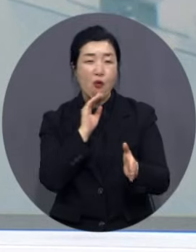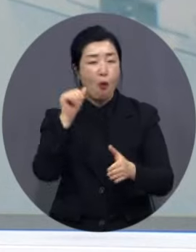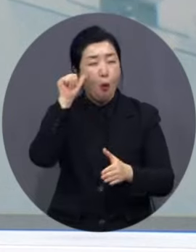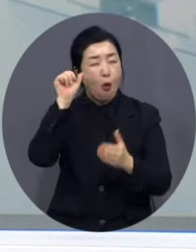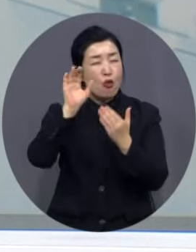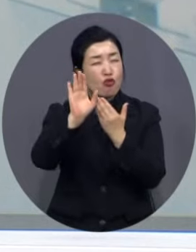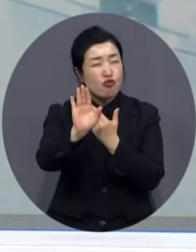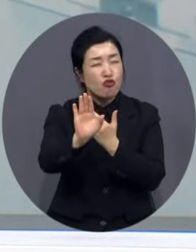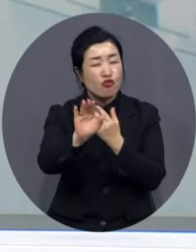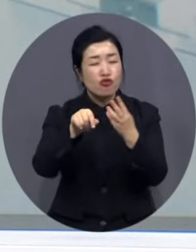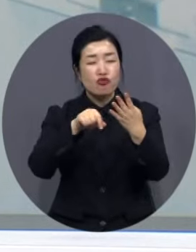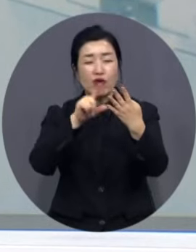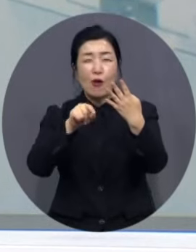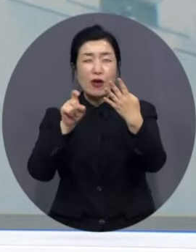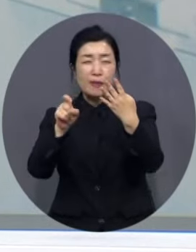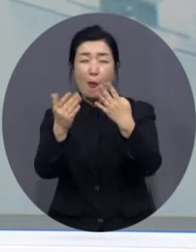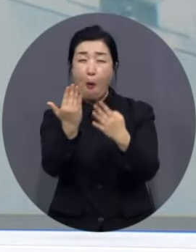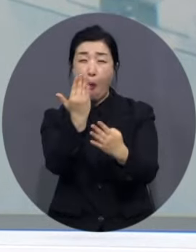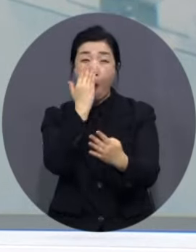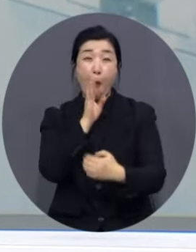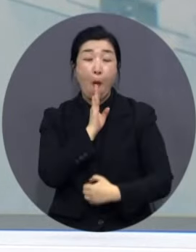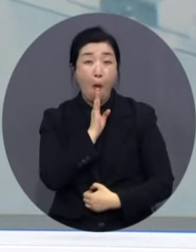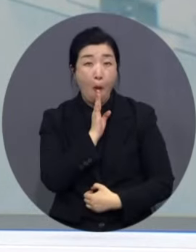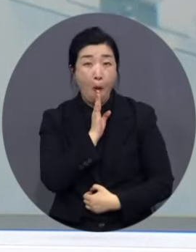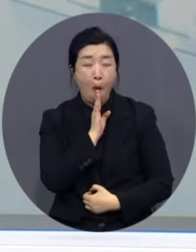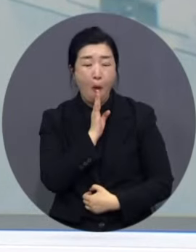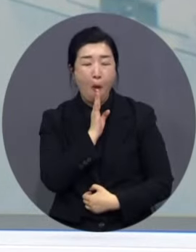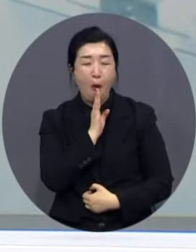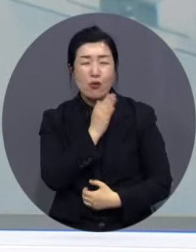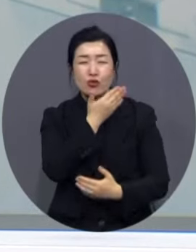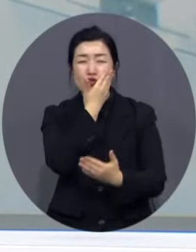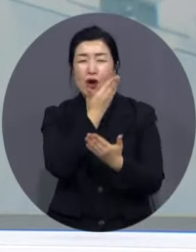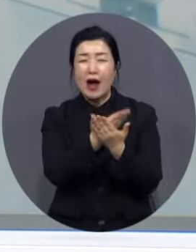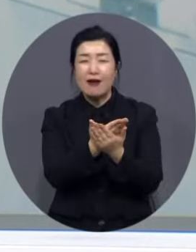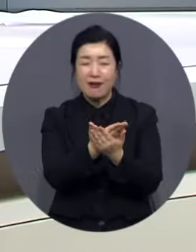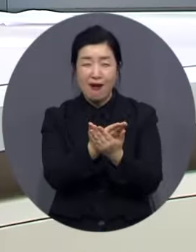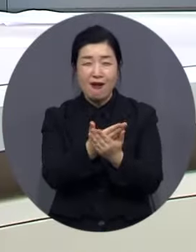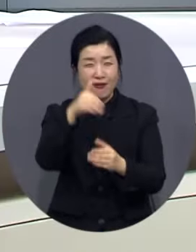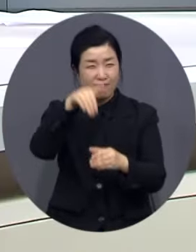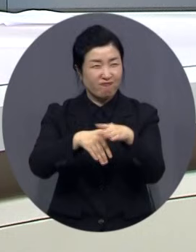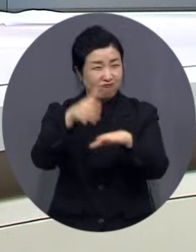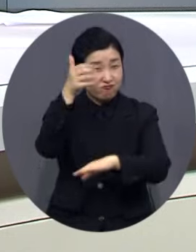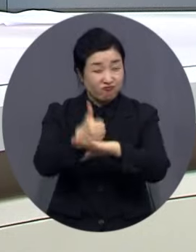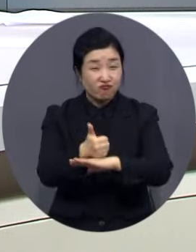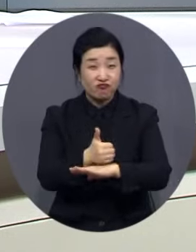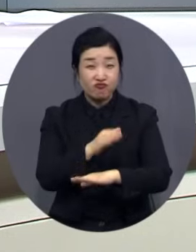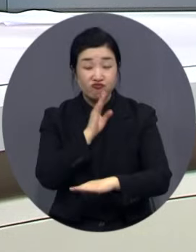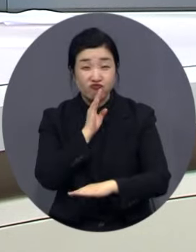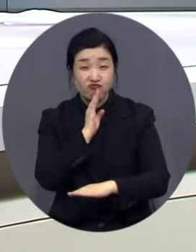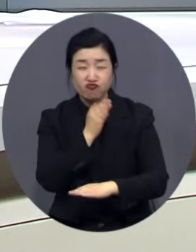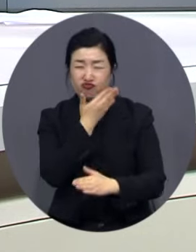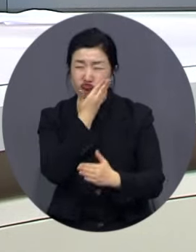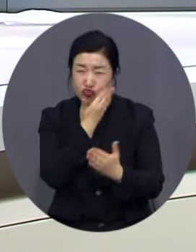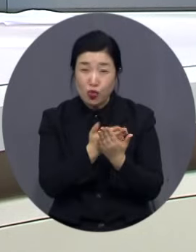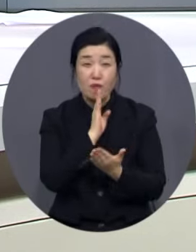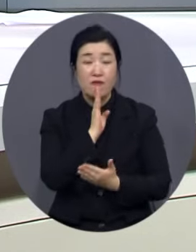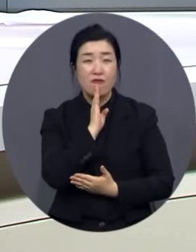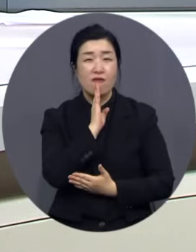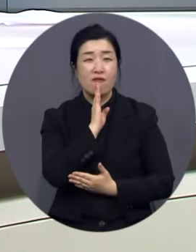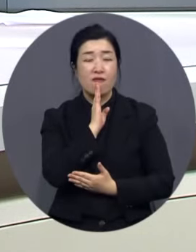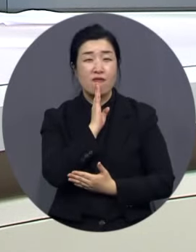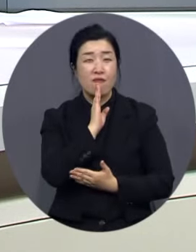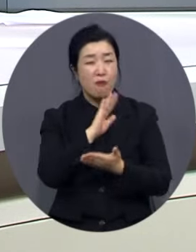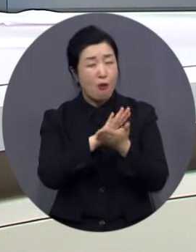남지 않았는데 가장 중요한 거는 역시 선거 결과 아니겠습니까 앞으로 어떤 변수 들이 남아 있다고 볼 수